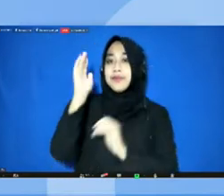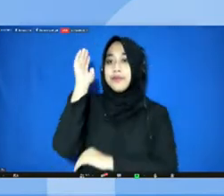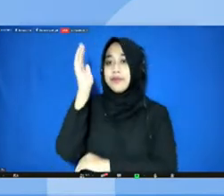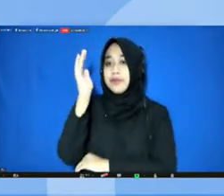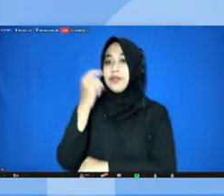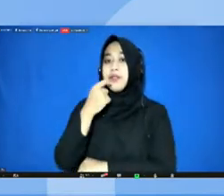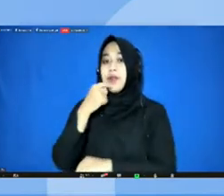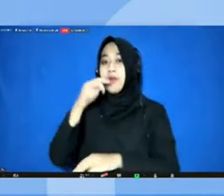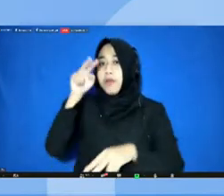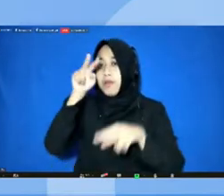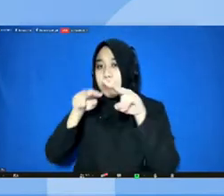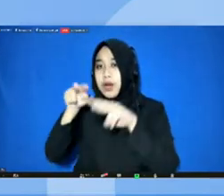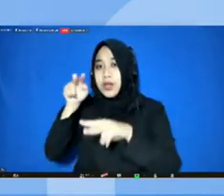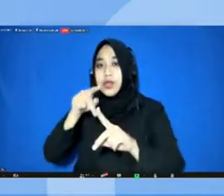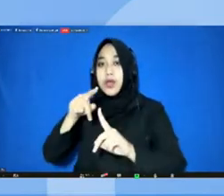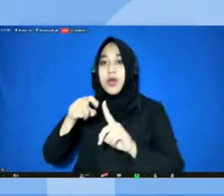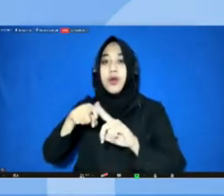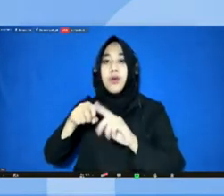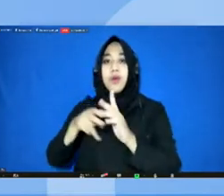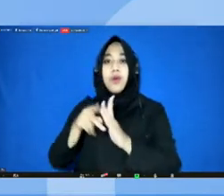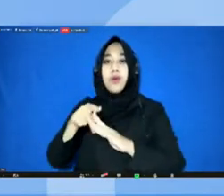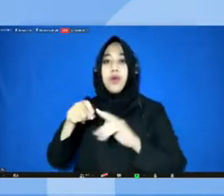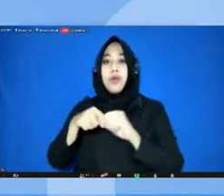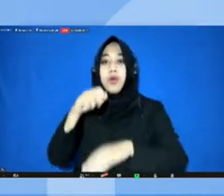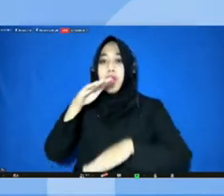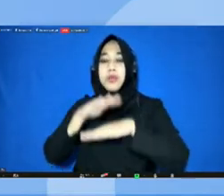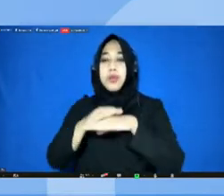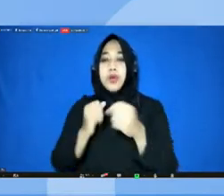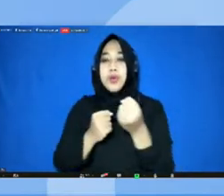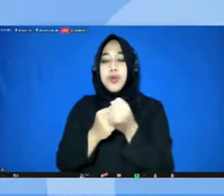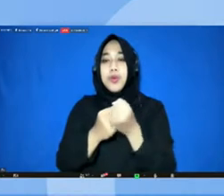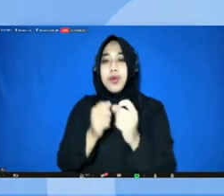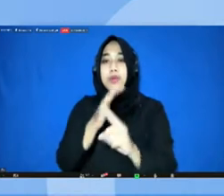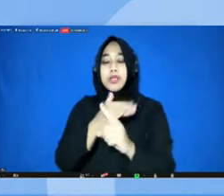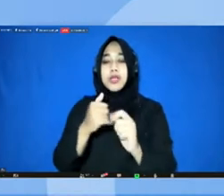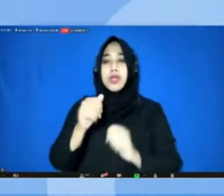pelacakan kontak, mengoptimalkan dukungan masyarakat dalam 3T.